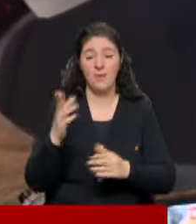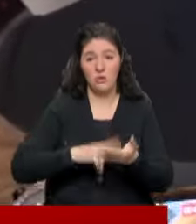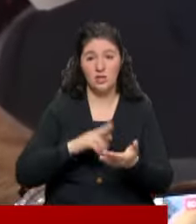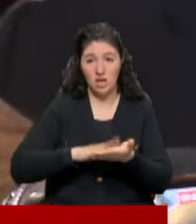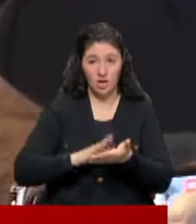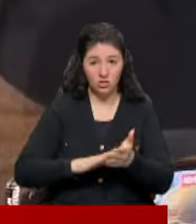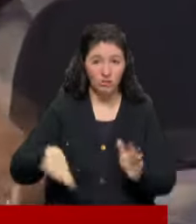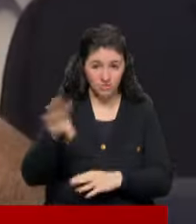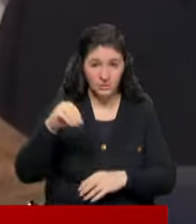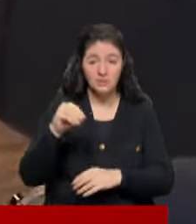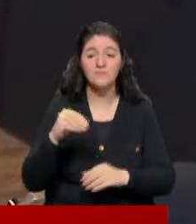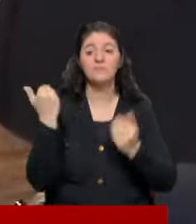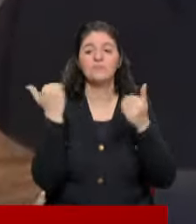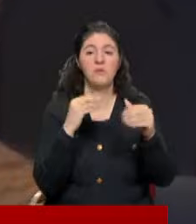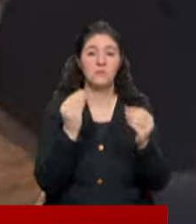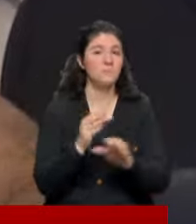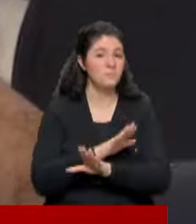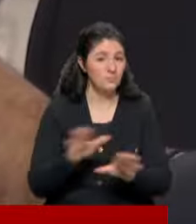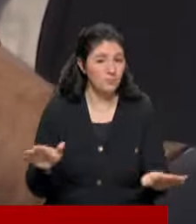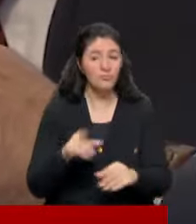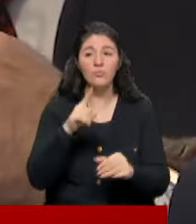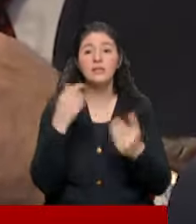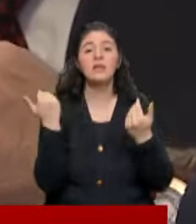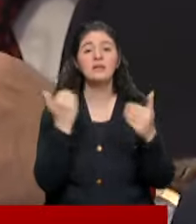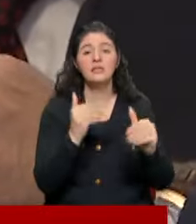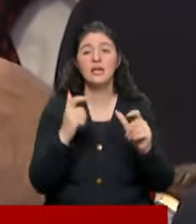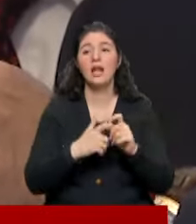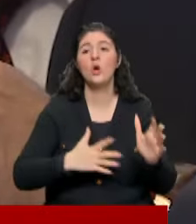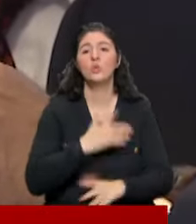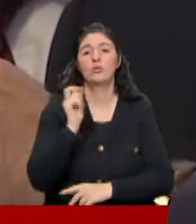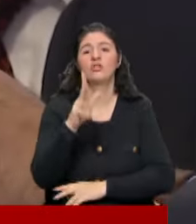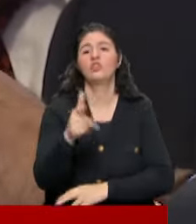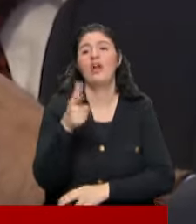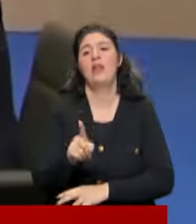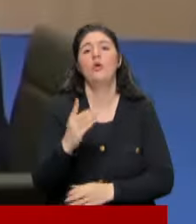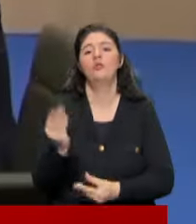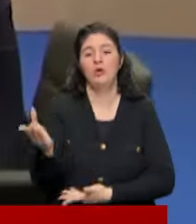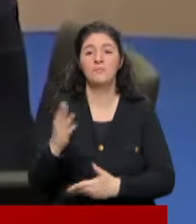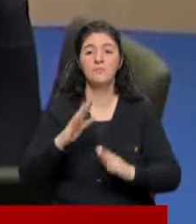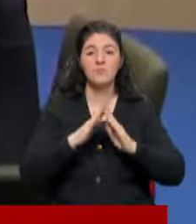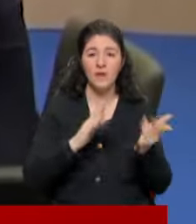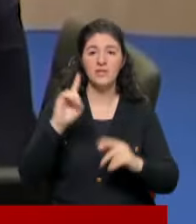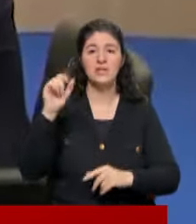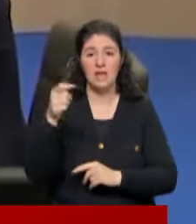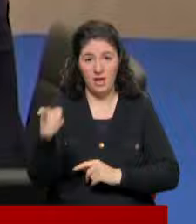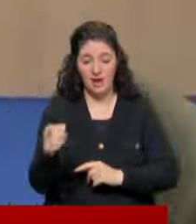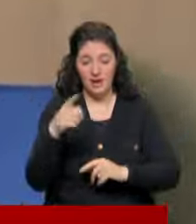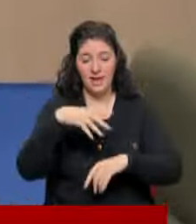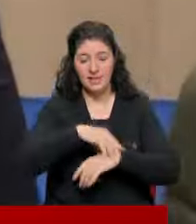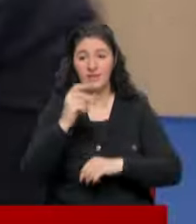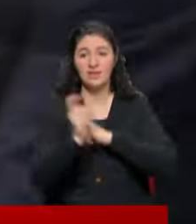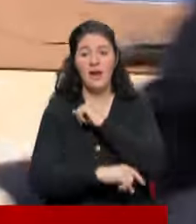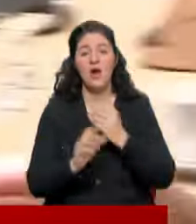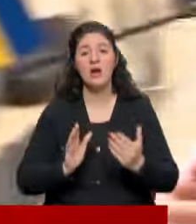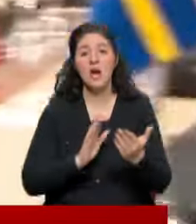üyesi arkadaşlarımız destek vermiştir. Bu destek genel kurulda da geçerli olacaktır. Muhalefet iktidara İsveç